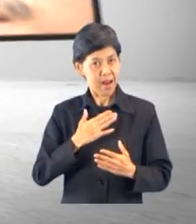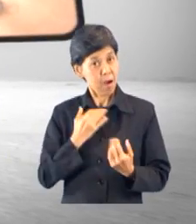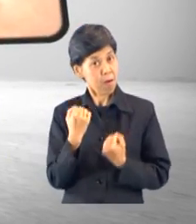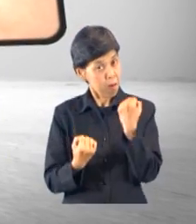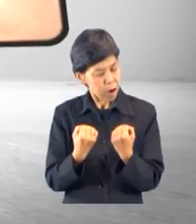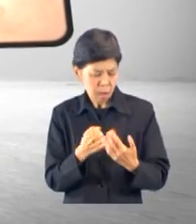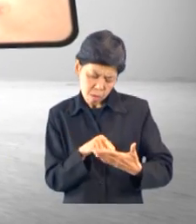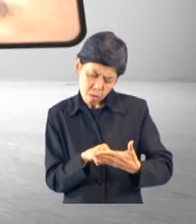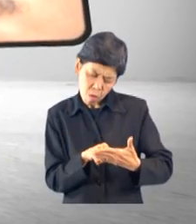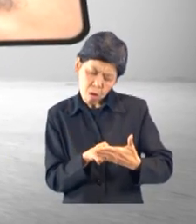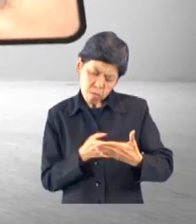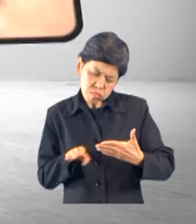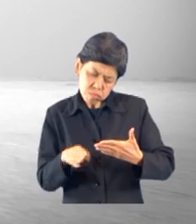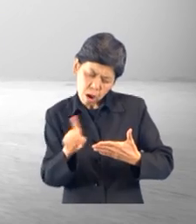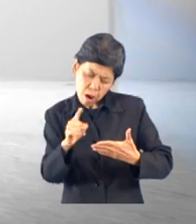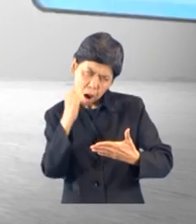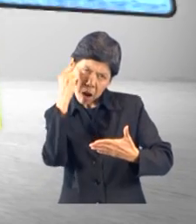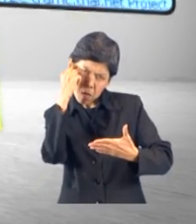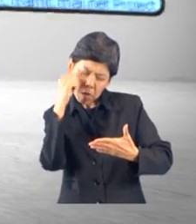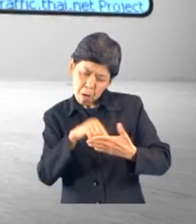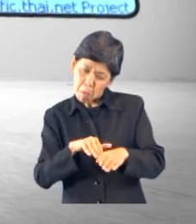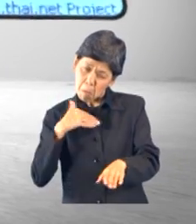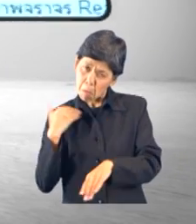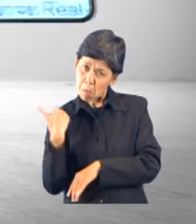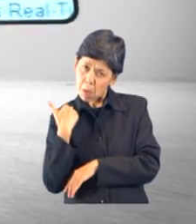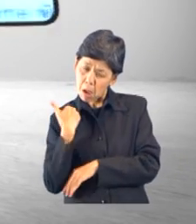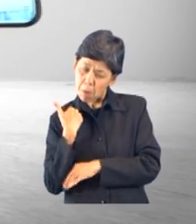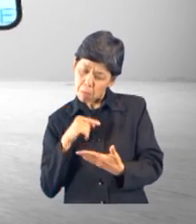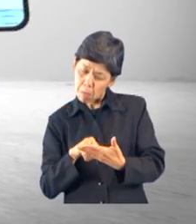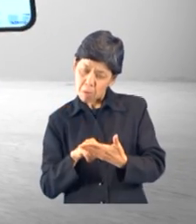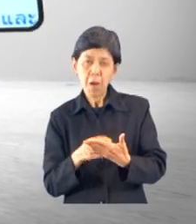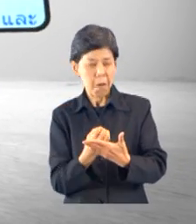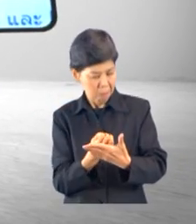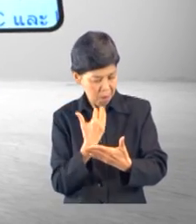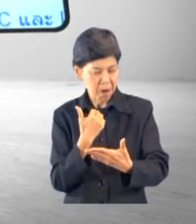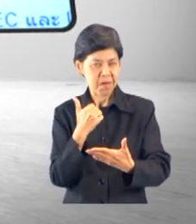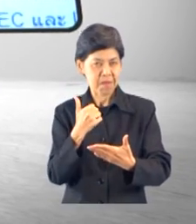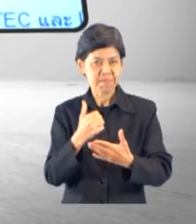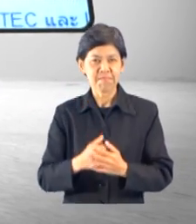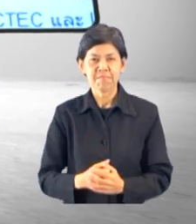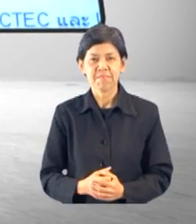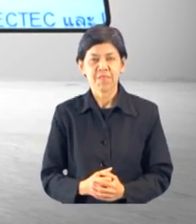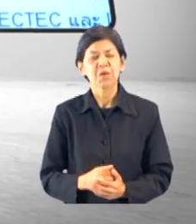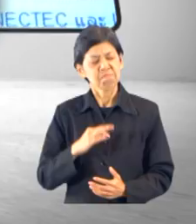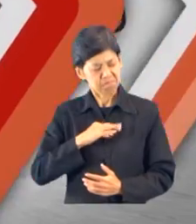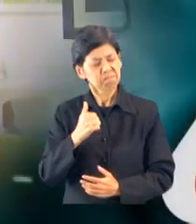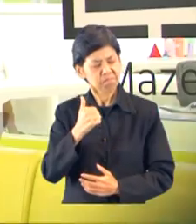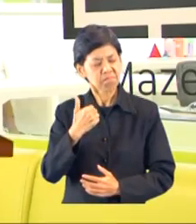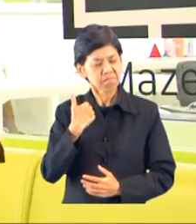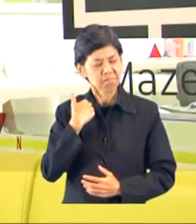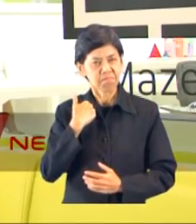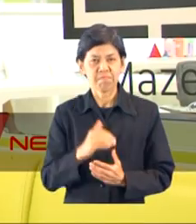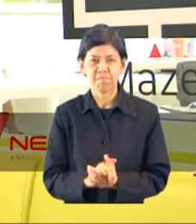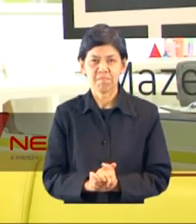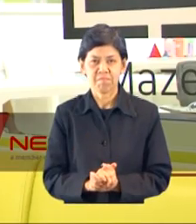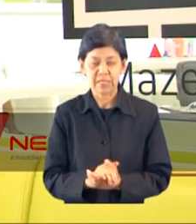พื่อให้ผู้ใช้รถสามารถตรวจสอบเส้นทางและสภาพการจราจรก่อนออกเดินทาง ข้อดีของระบ